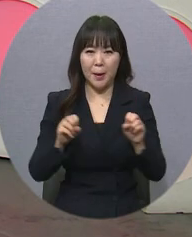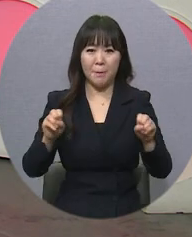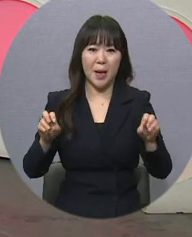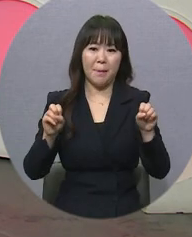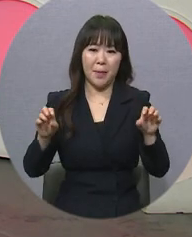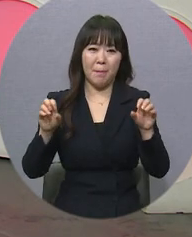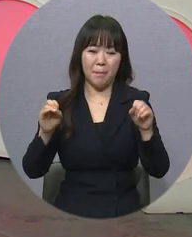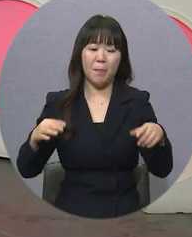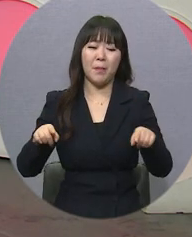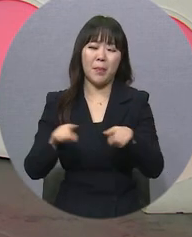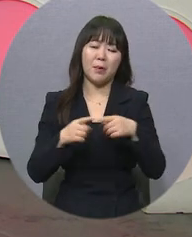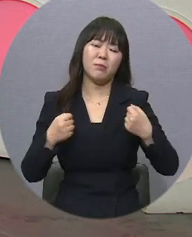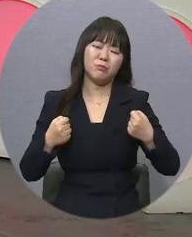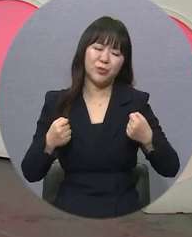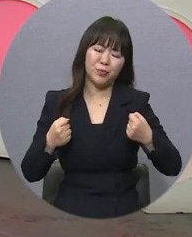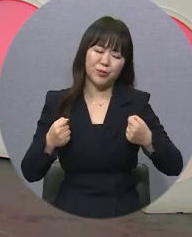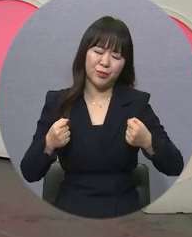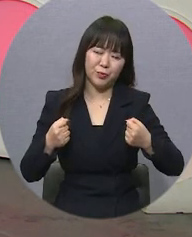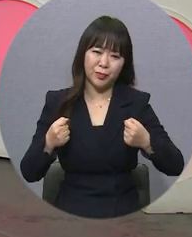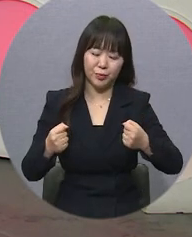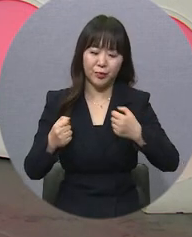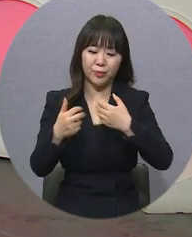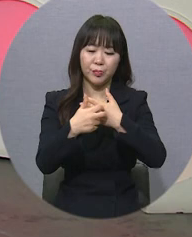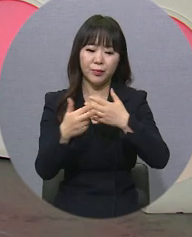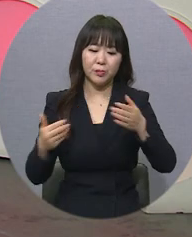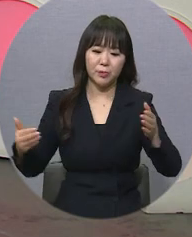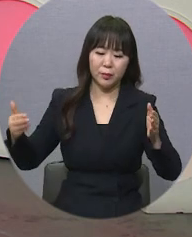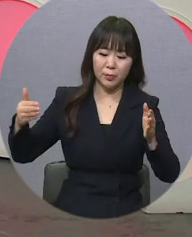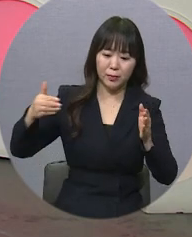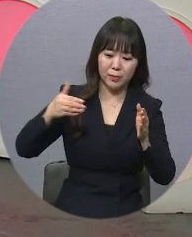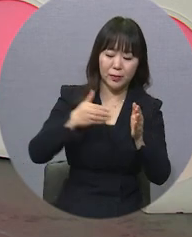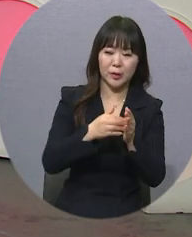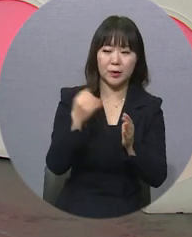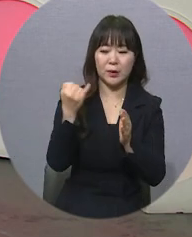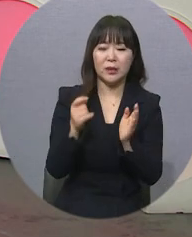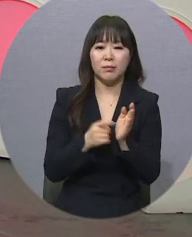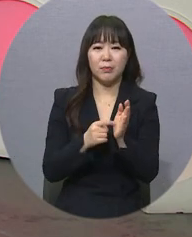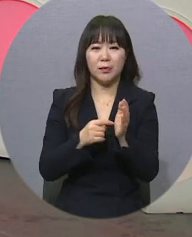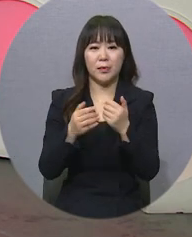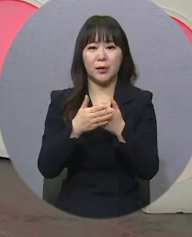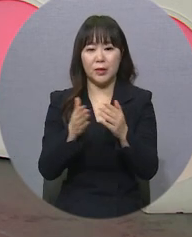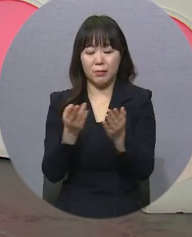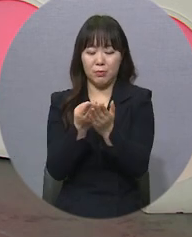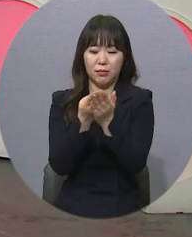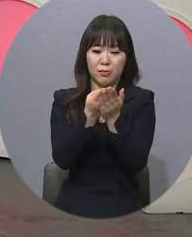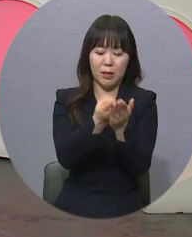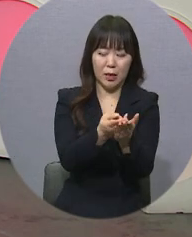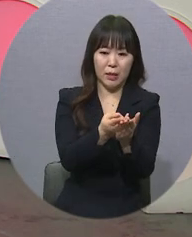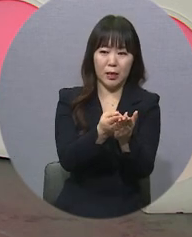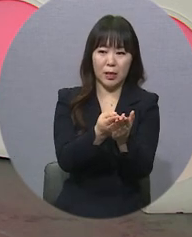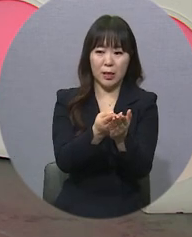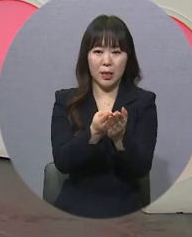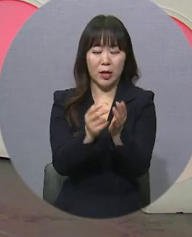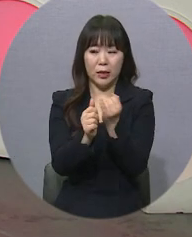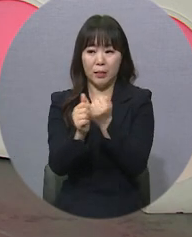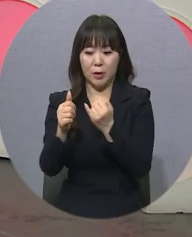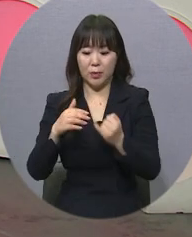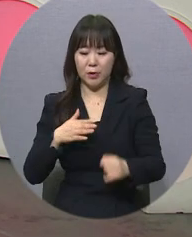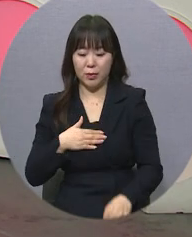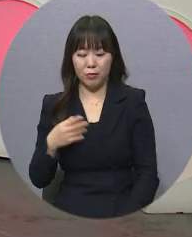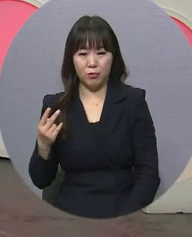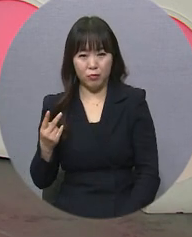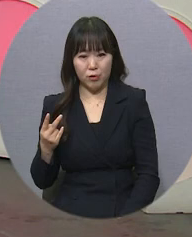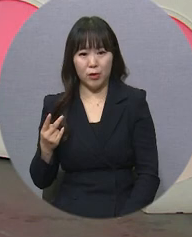비상등을 켜고 운전을 했습니다. 병원에 도착해 아내는 응급실로 들어가고 남편과 저는